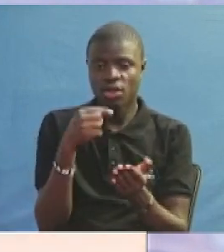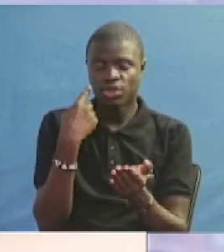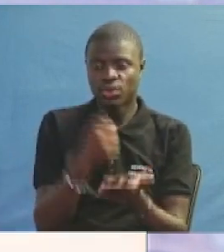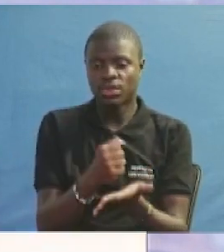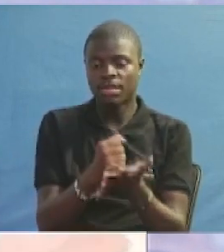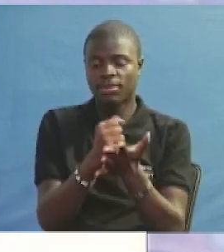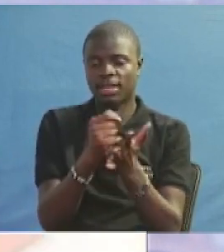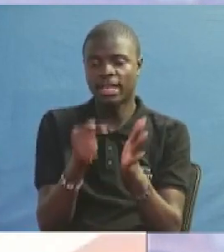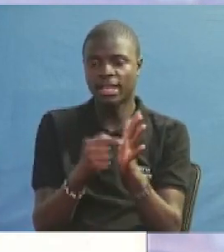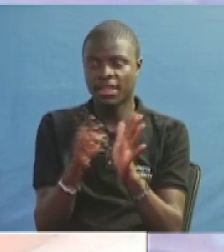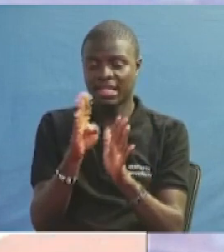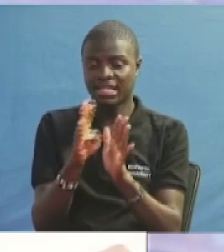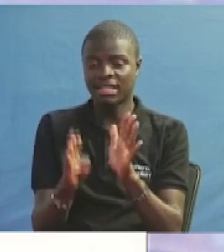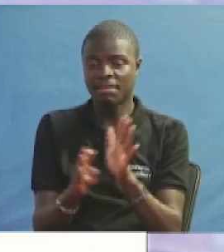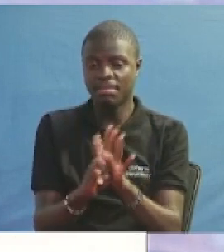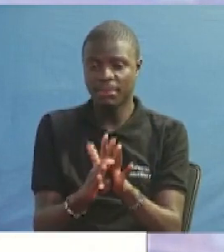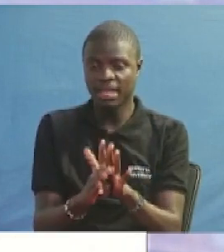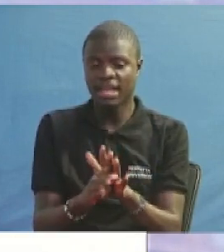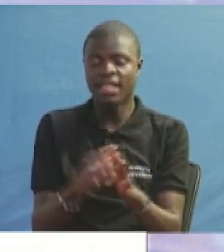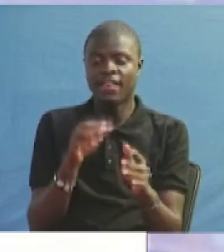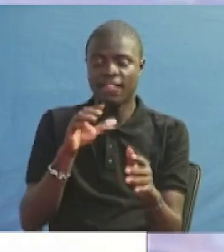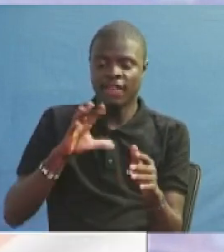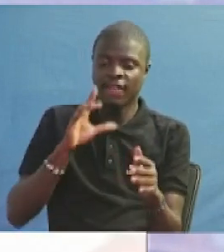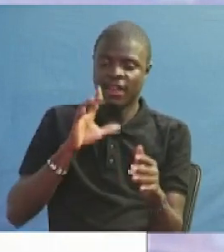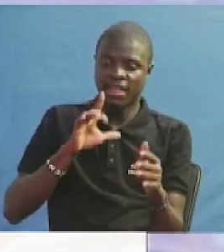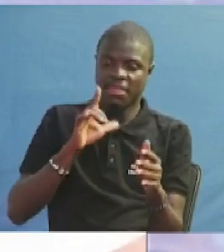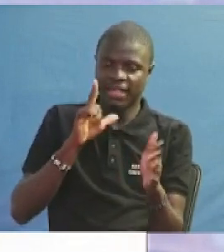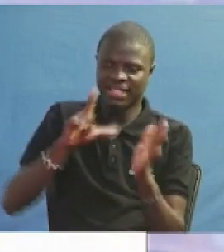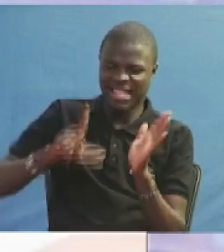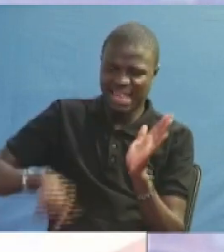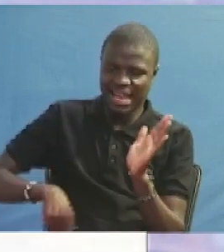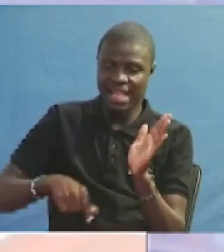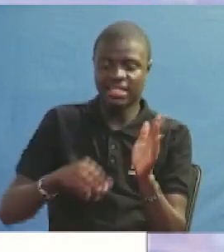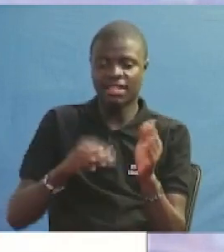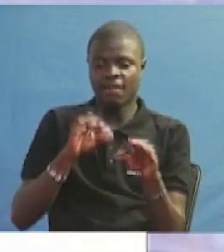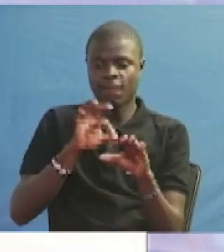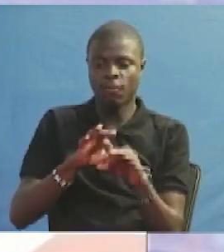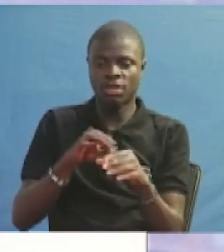wa fedha, huku kura ya mwisho juu ya mswada huo ikipaniwa kufanyika Jumanne ijayo.